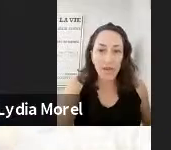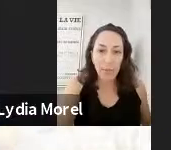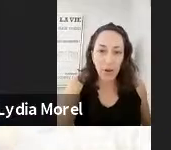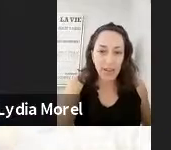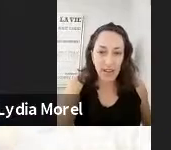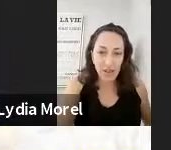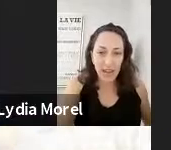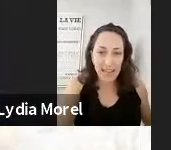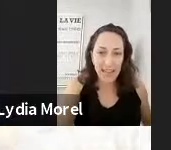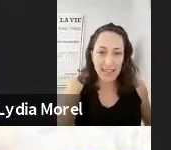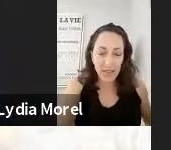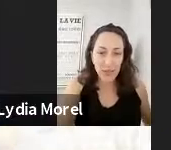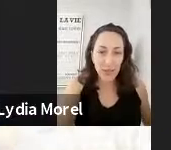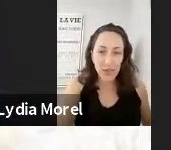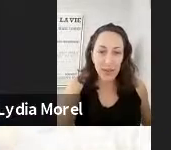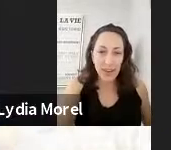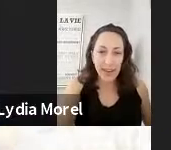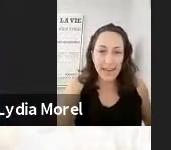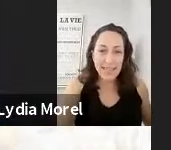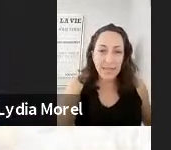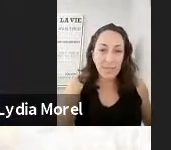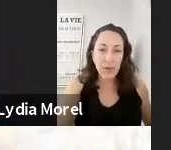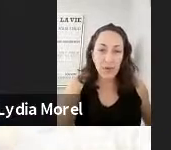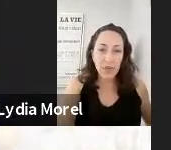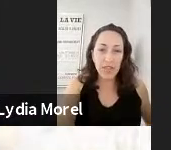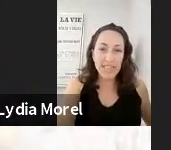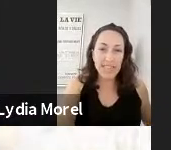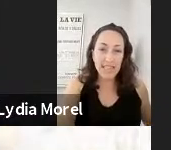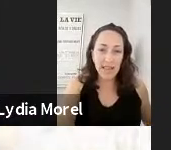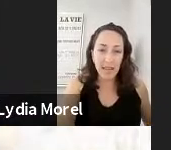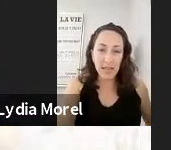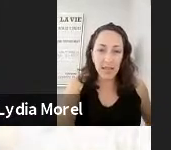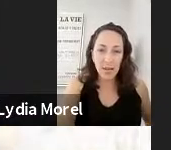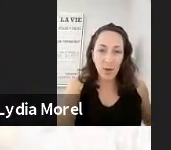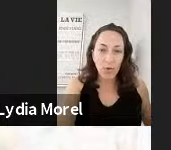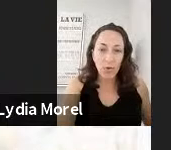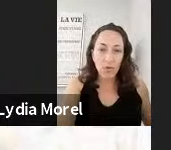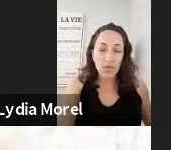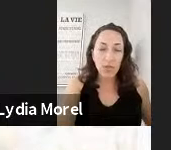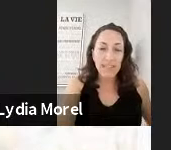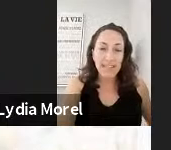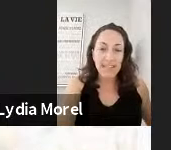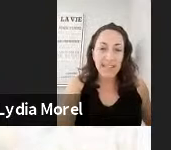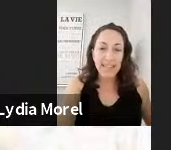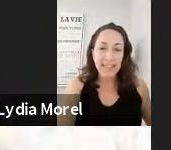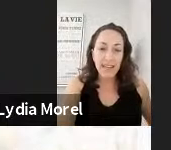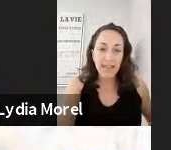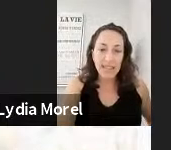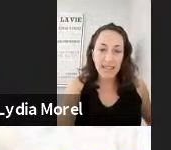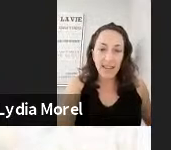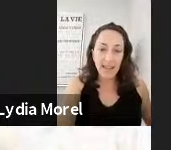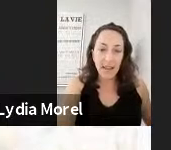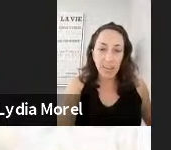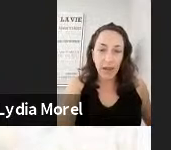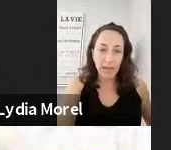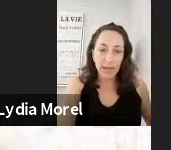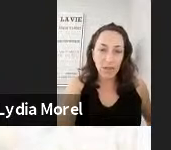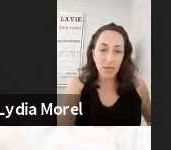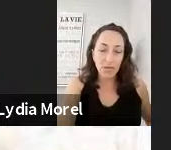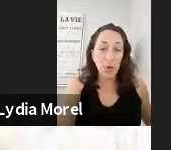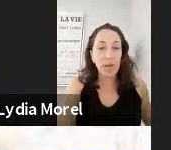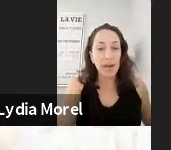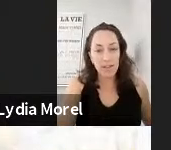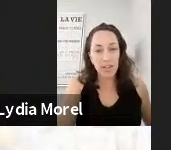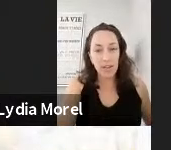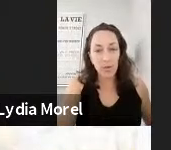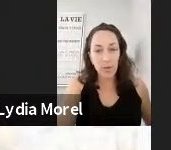Donc, pour un apprenant de la LSQ, est-ce mieux de signer ou d'utiliser des services d'interprète